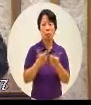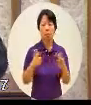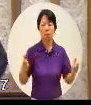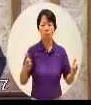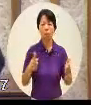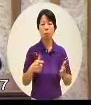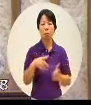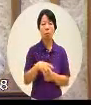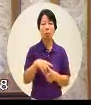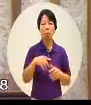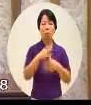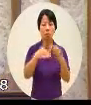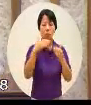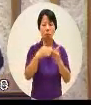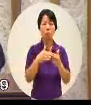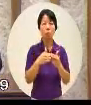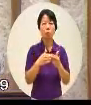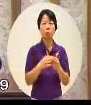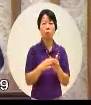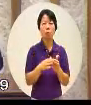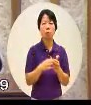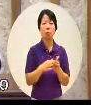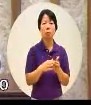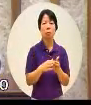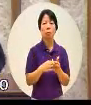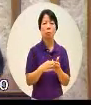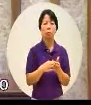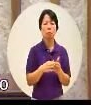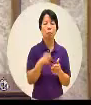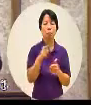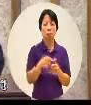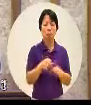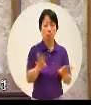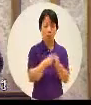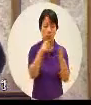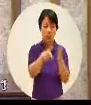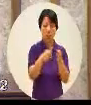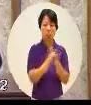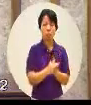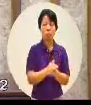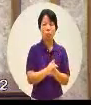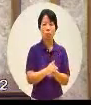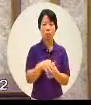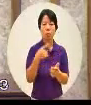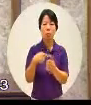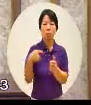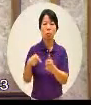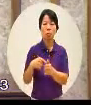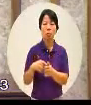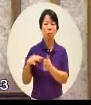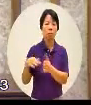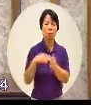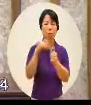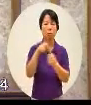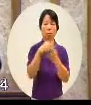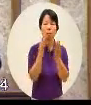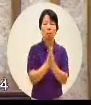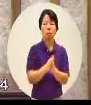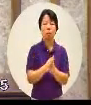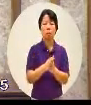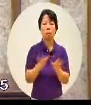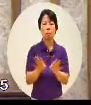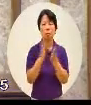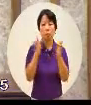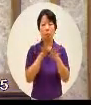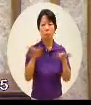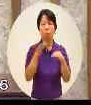的话、嗯、学校端我们一直要强调、嗯、学校端的部分呢就会开始呢引导孩子的这个发展。所以我预期、嗯、如